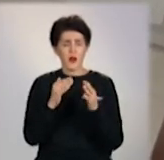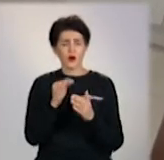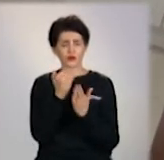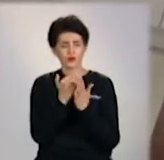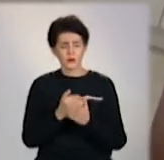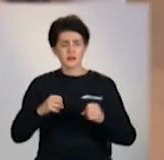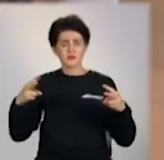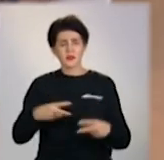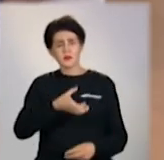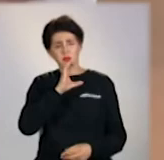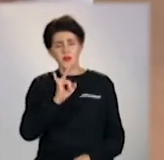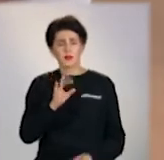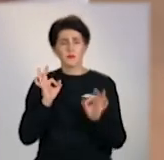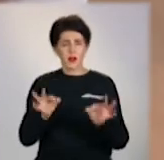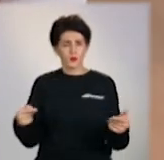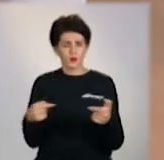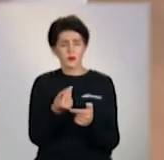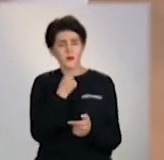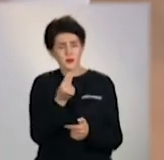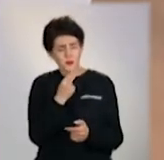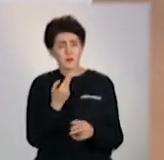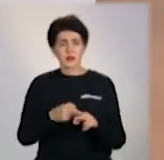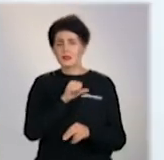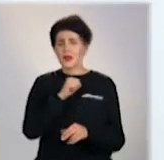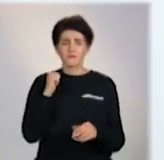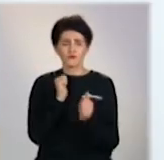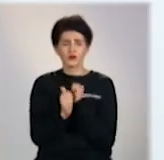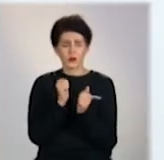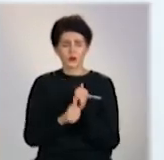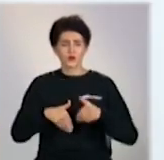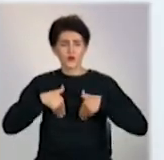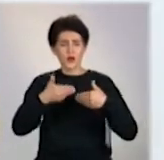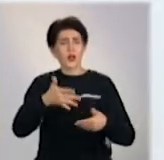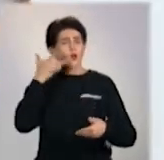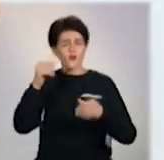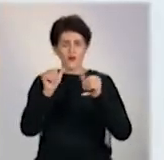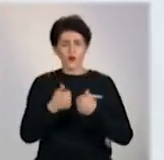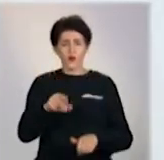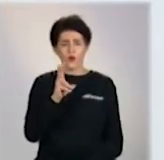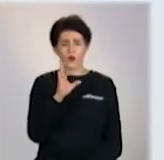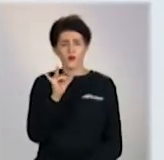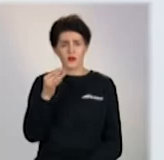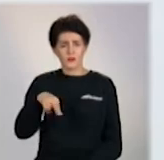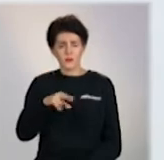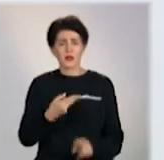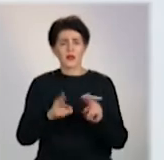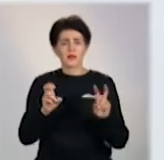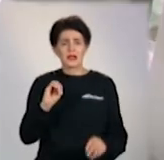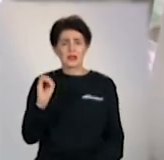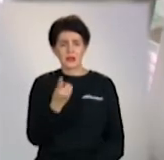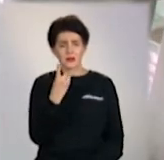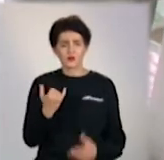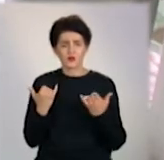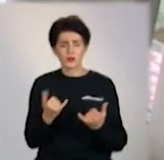і збалансоване правильне харчування – найчастіше, що призначають за легкої форми ковіду. Єдине, що змінилося на сьогодні